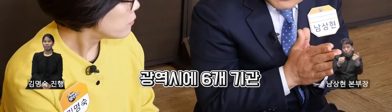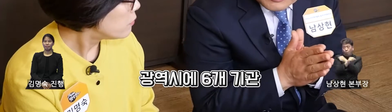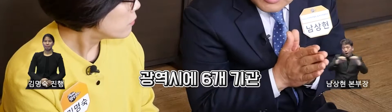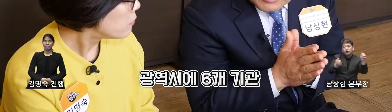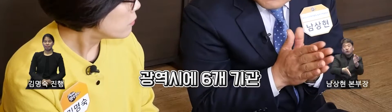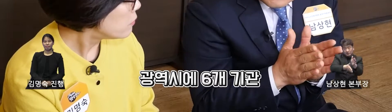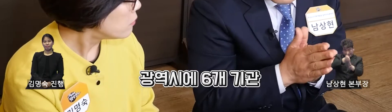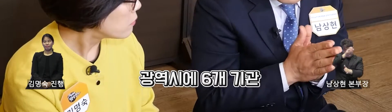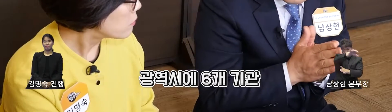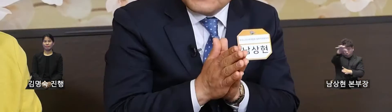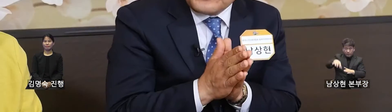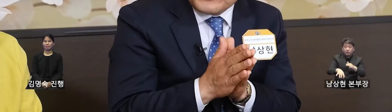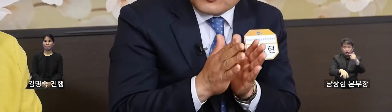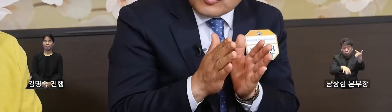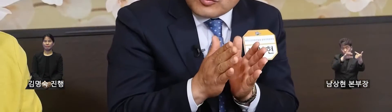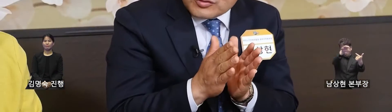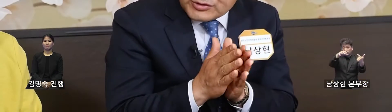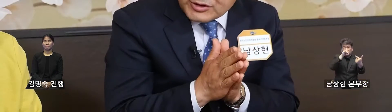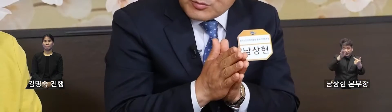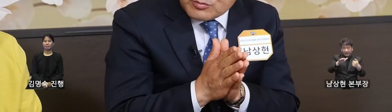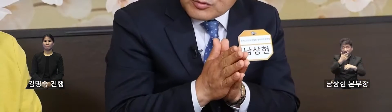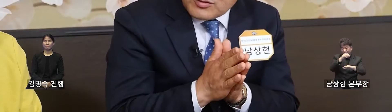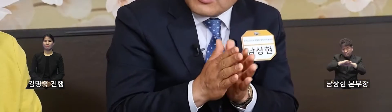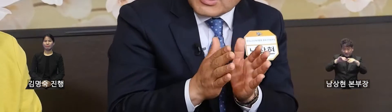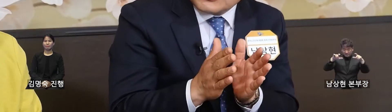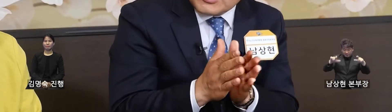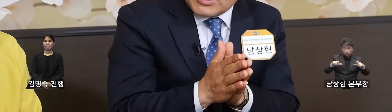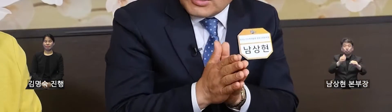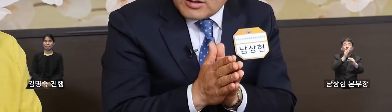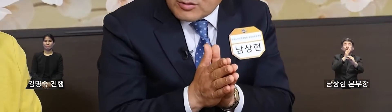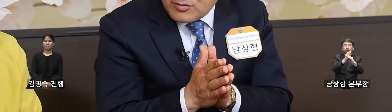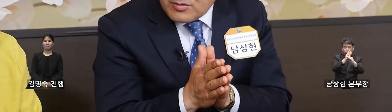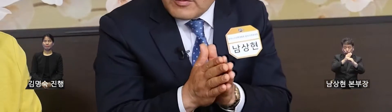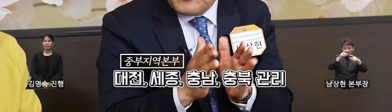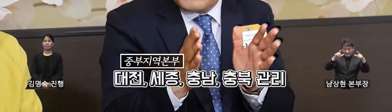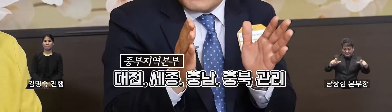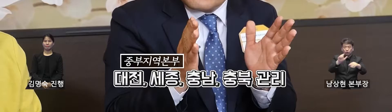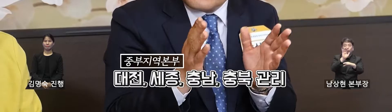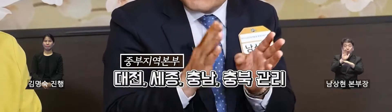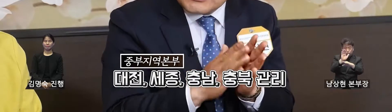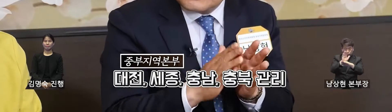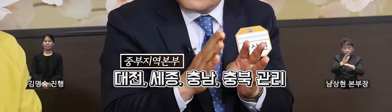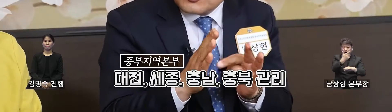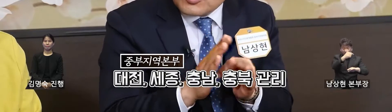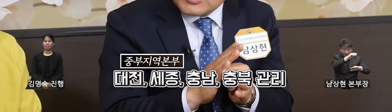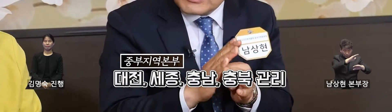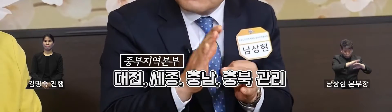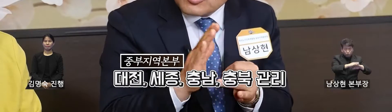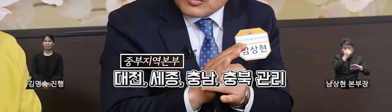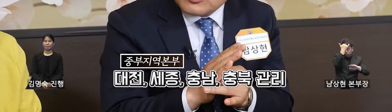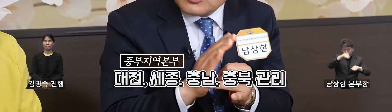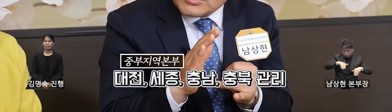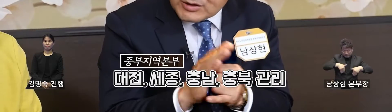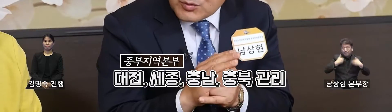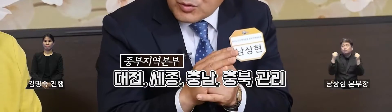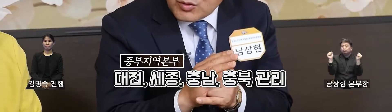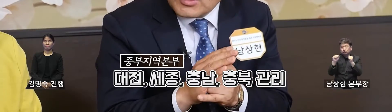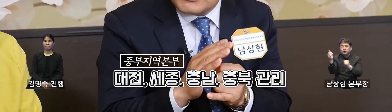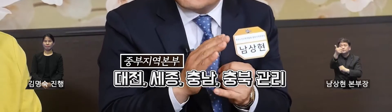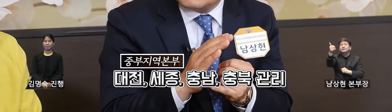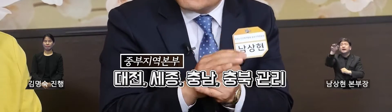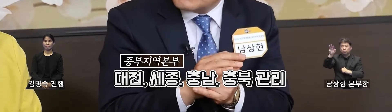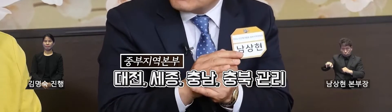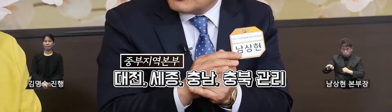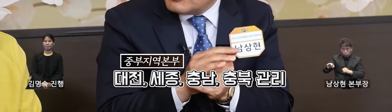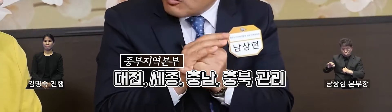6개 기관이 있는데 대전은 중부지역본부로 대전에 있고 또 대전, 충남, 충북, 세종